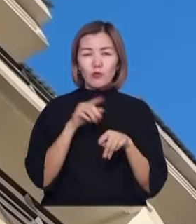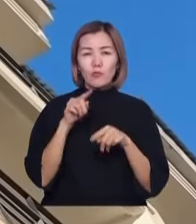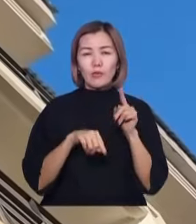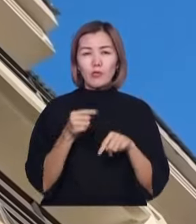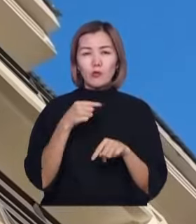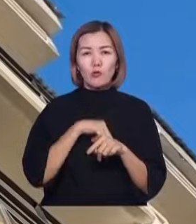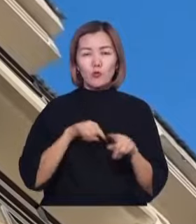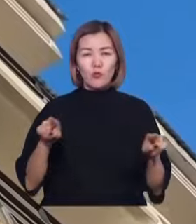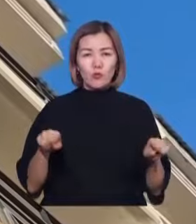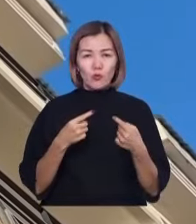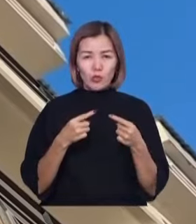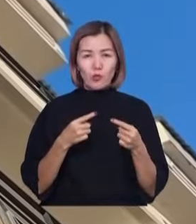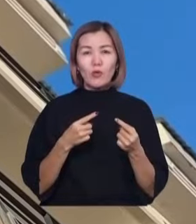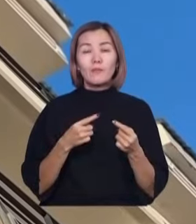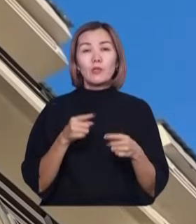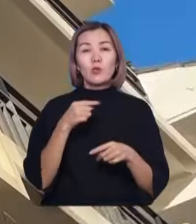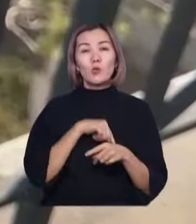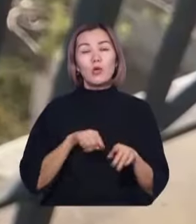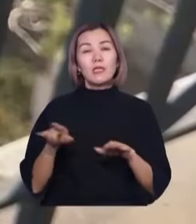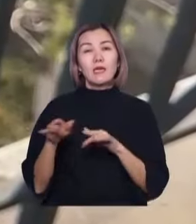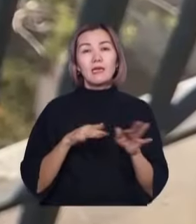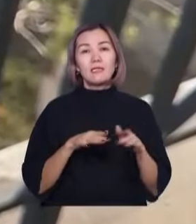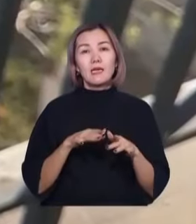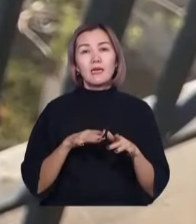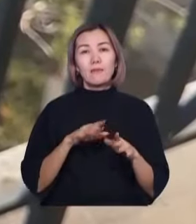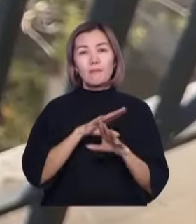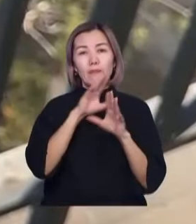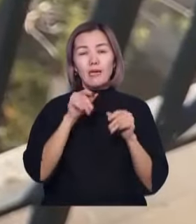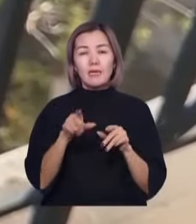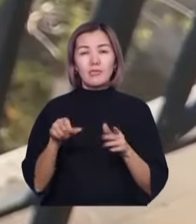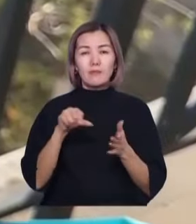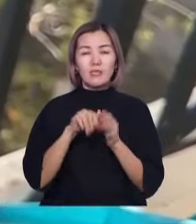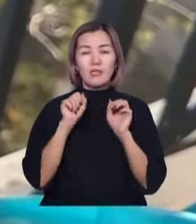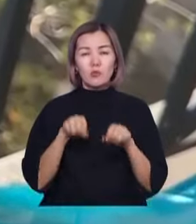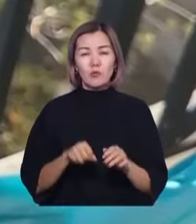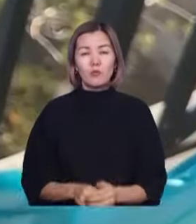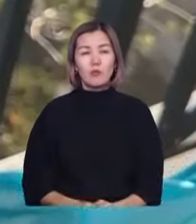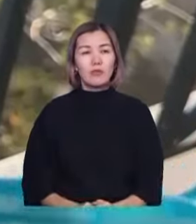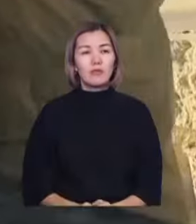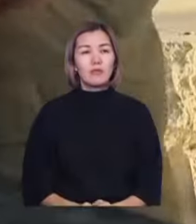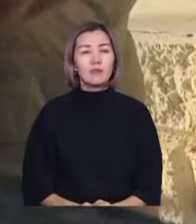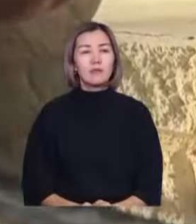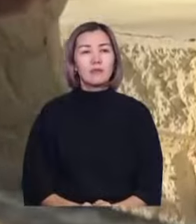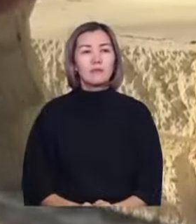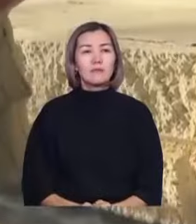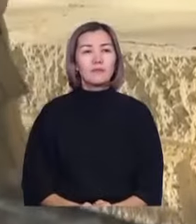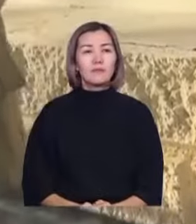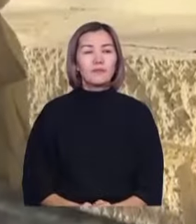патриоттық рухын көтеру. Айта кетейік, рухани акцияға аймақтың кез келген азаматы қатыса алады.